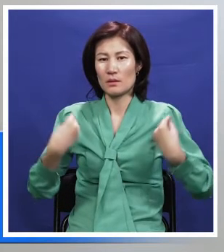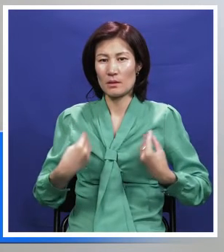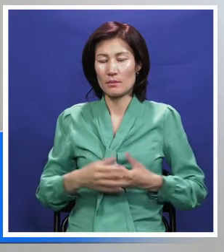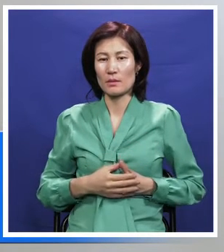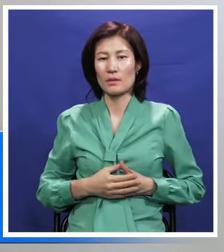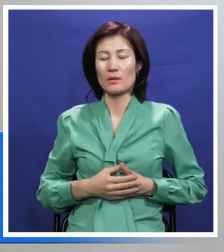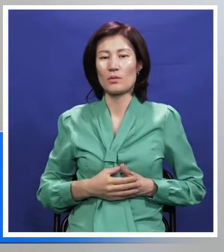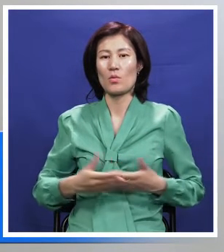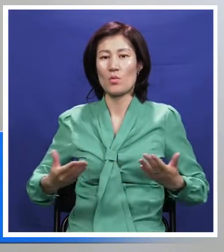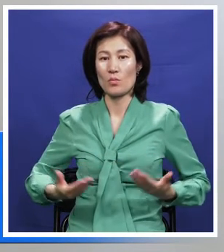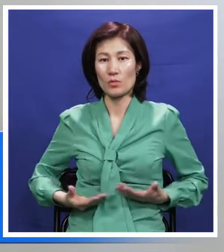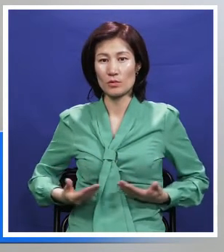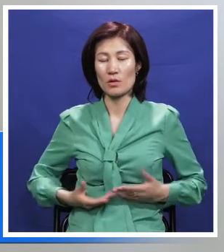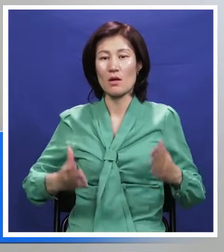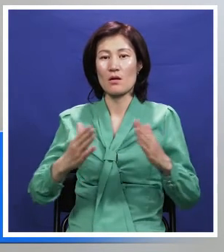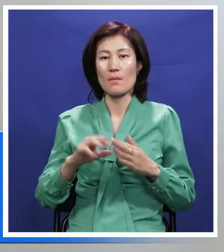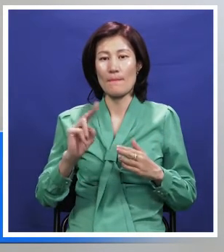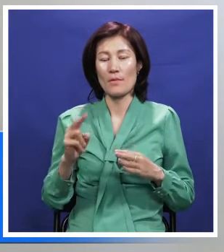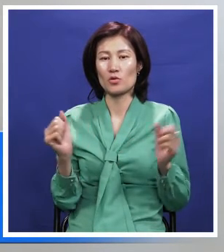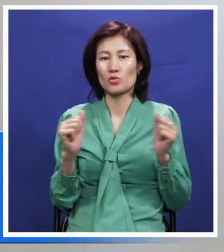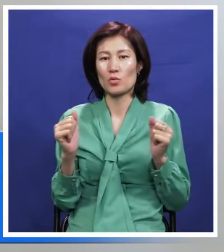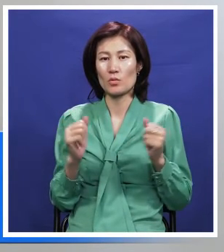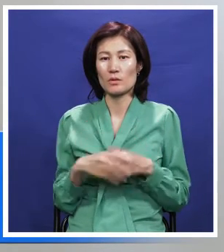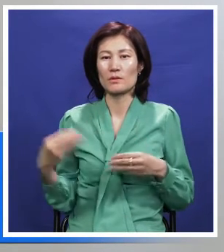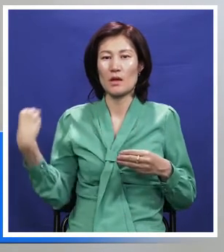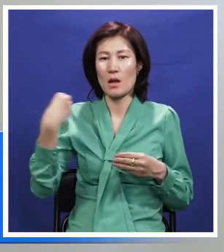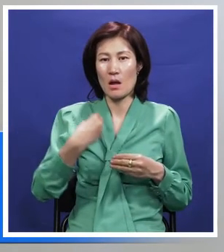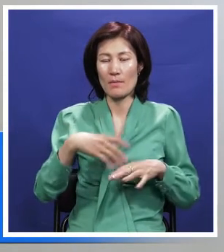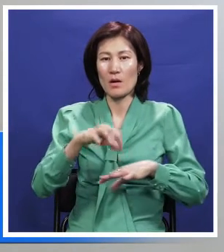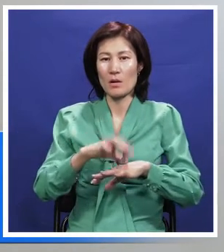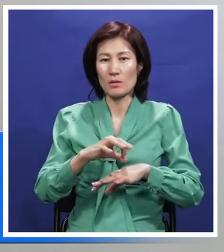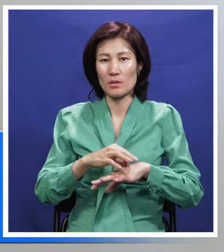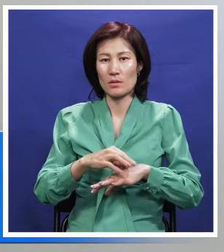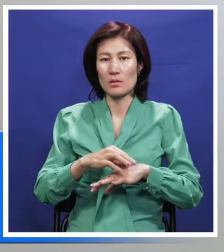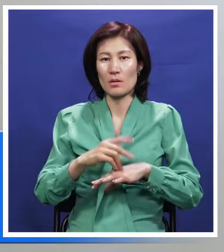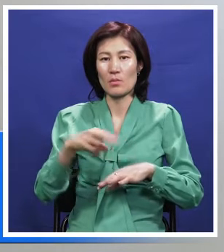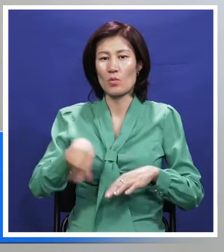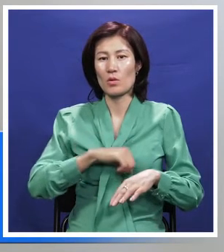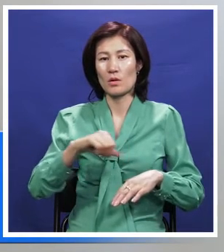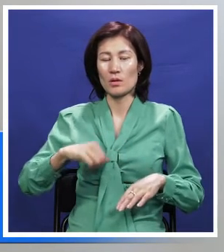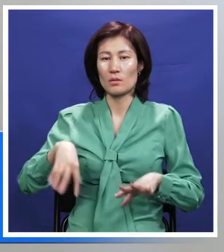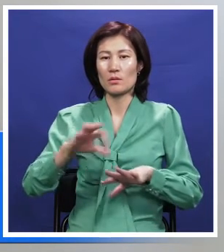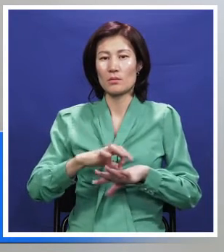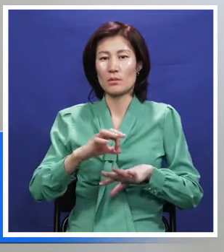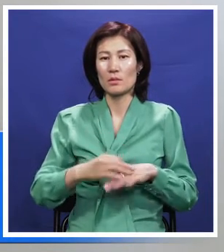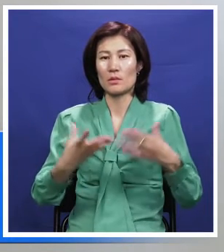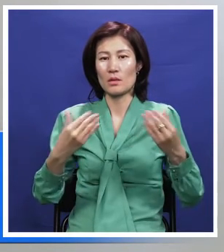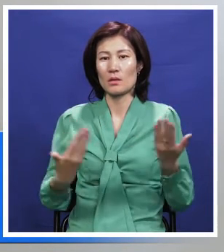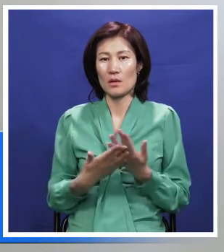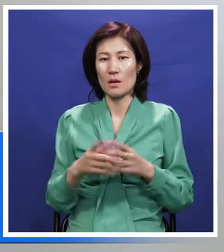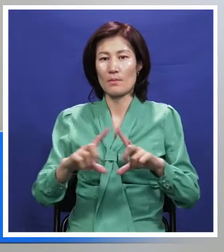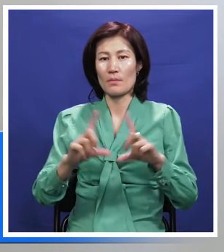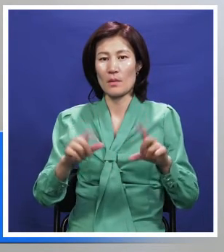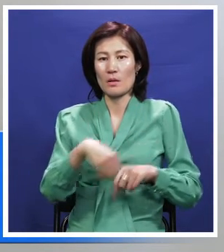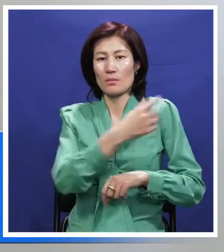Асты көргенше асты зәк. Төсеніш жоқ. Балдардың бәрі аяқ ауырады, бүйрек ауырады, өзім де бүйрегім ауырады. Қайтадан